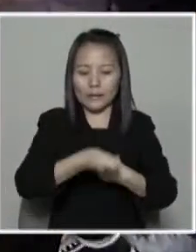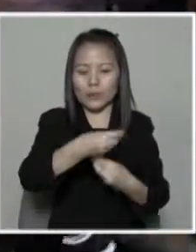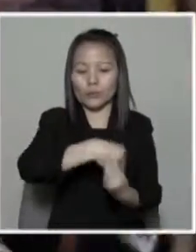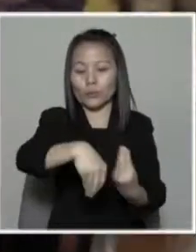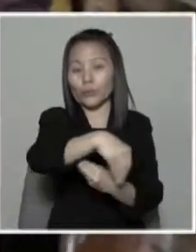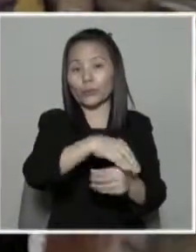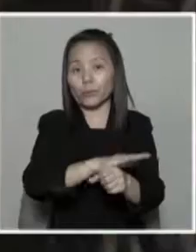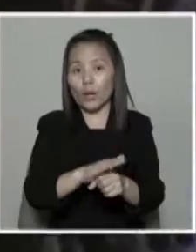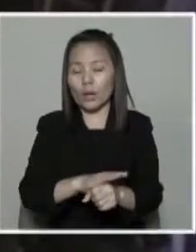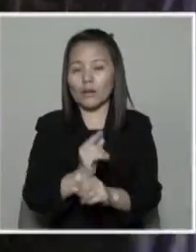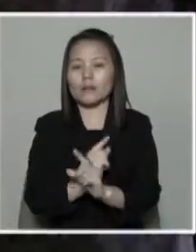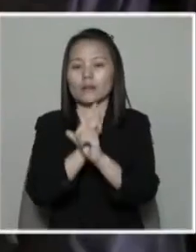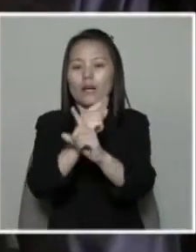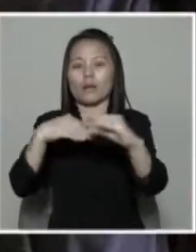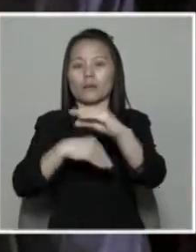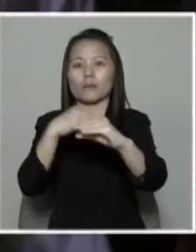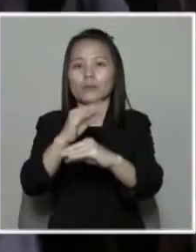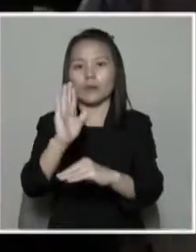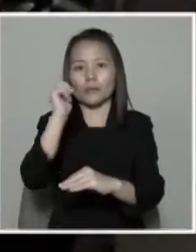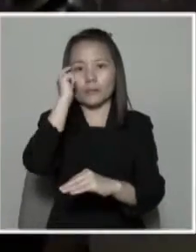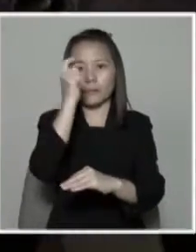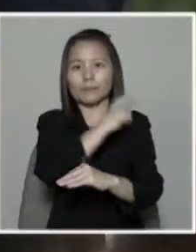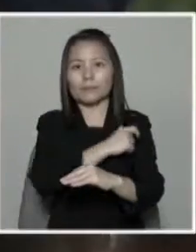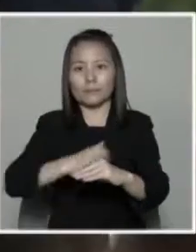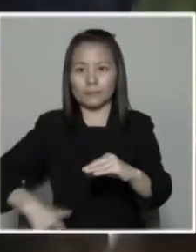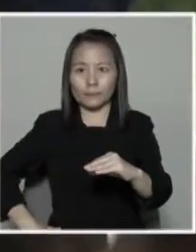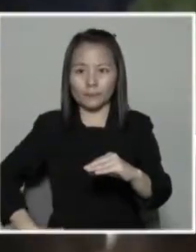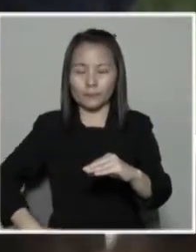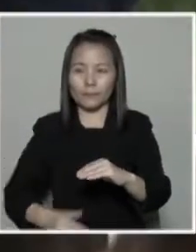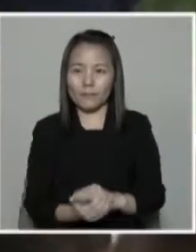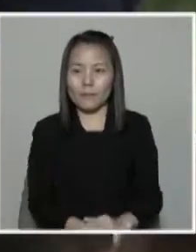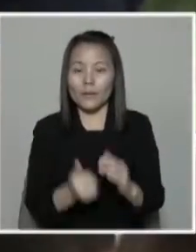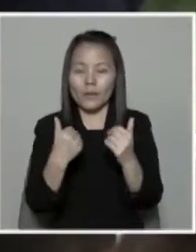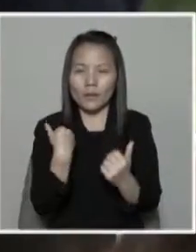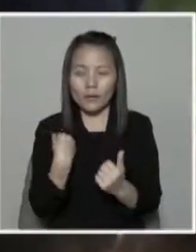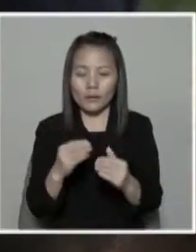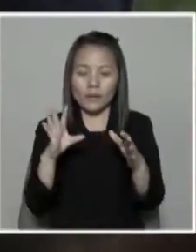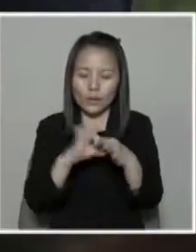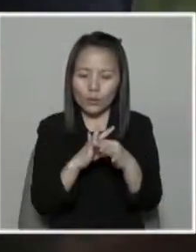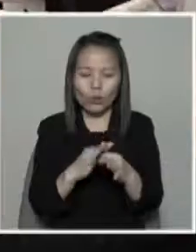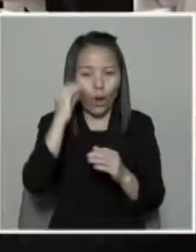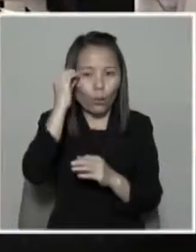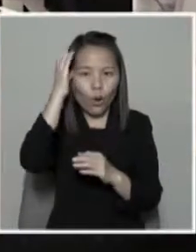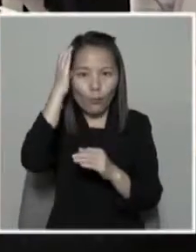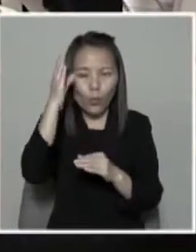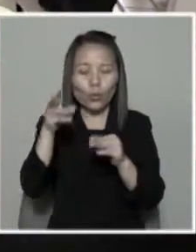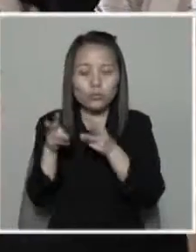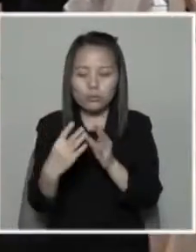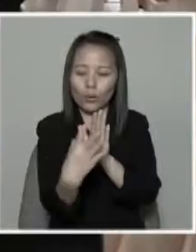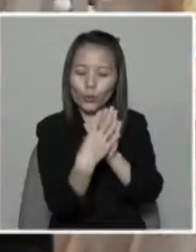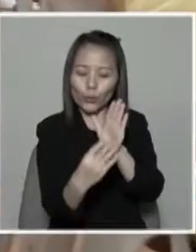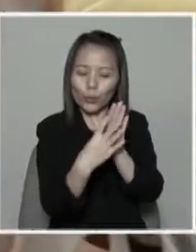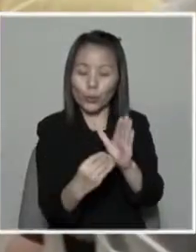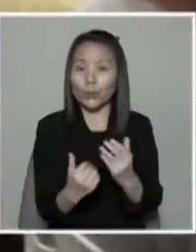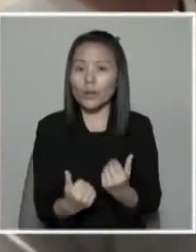ำริของพระบาทสมเด็จพระเจ้าอยู่หัวในพระบรมโกศการถ่ายทอดนวัตกรรมและองค์ความรู้ด้านการเกษตรพอเพียงที่